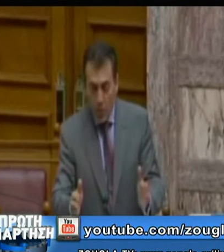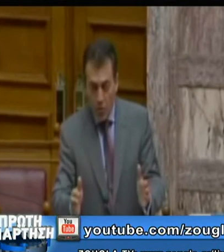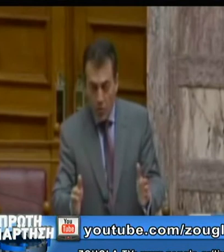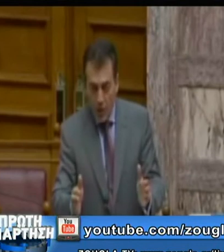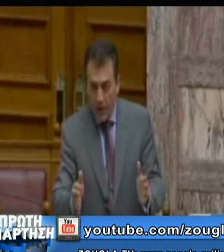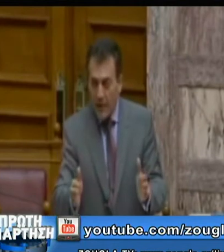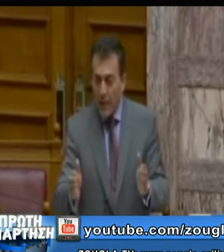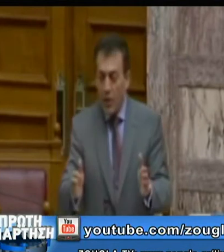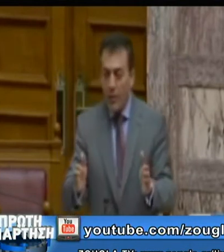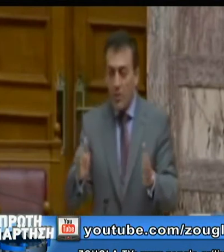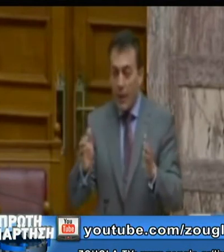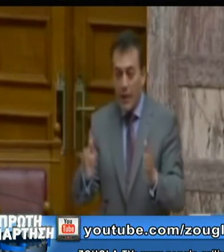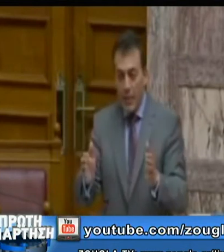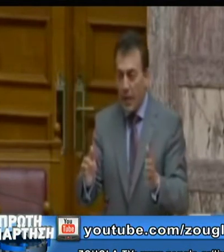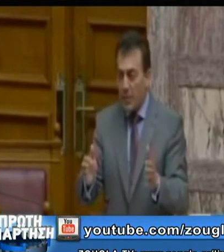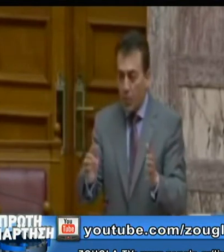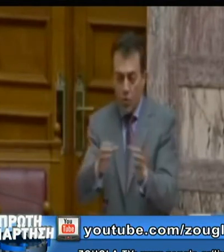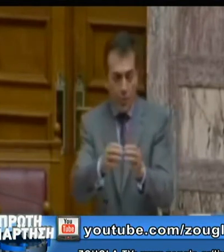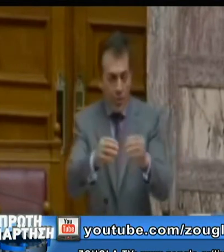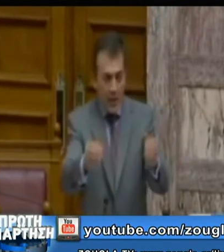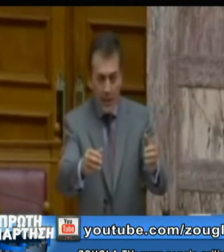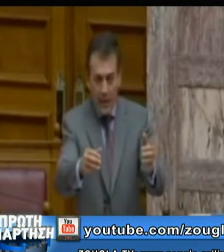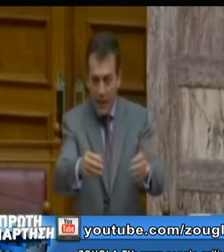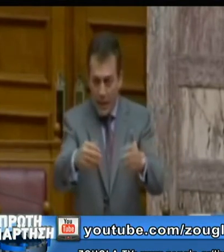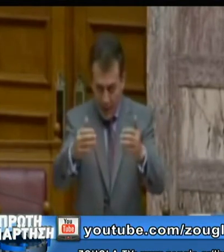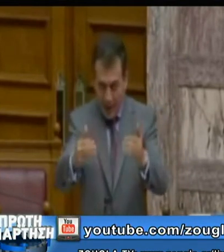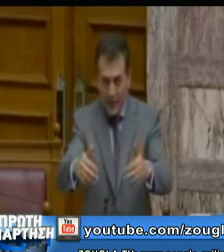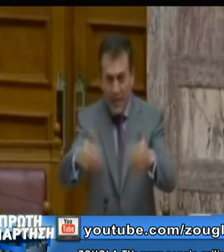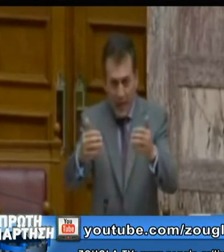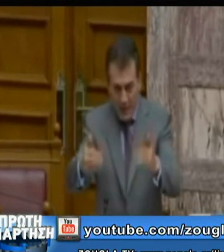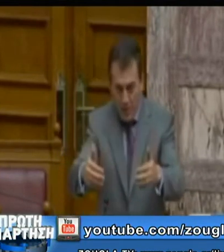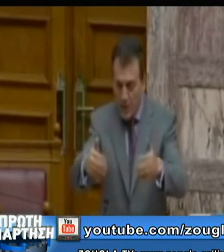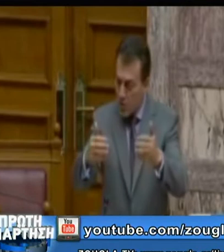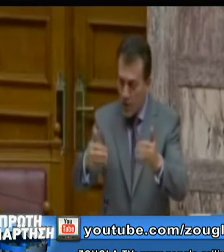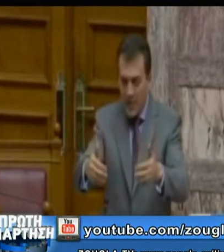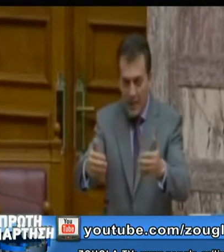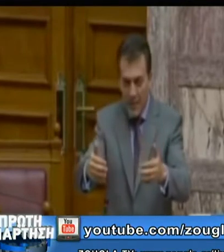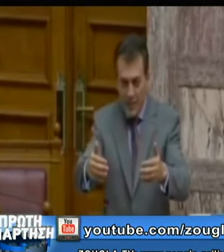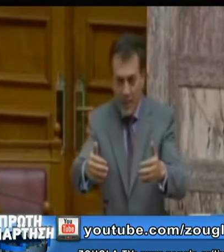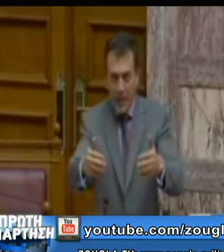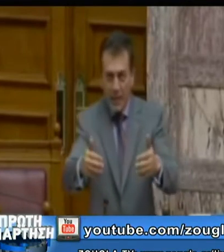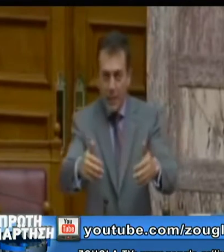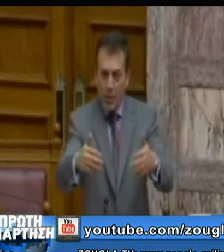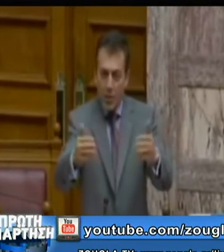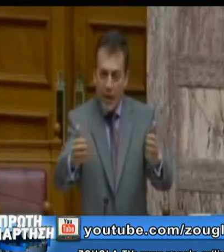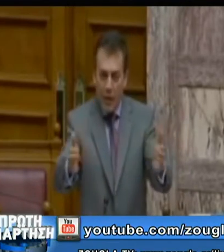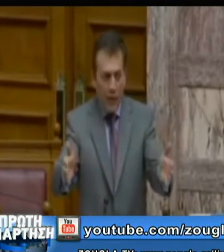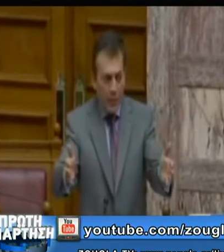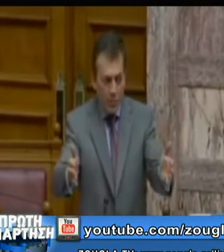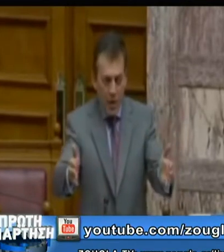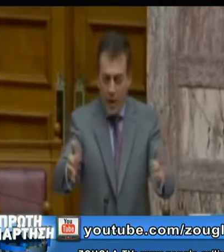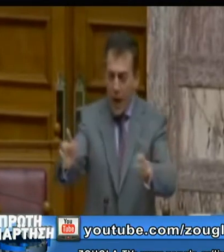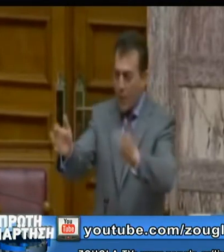την επόμενη χρονιά θα είναι αυτά που θα καταβάλουν σε όσους είναι ήδη συνταξιούχοι και πληρώνονται στις 20 με 23 Δεκεμβρίου του 2013. Η